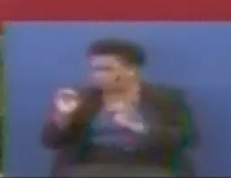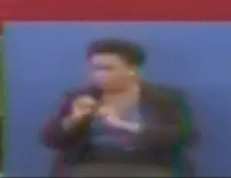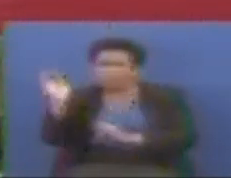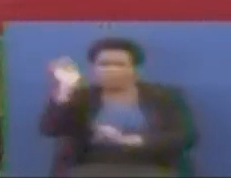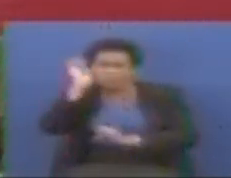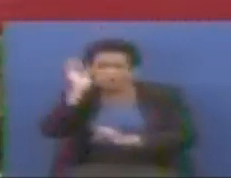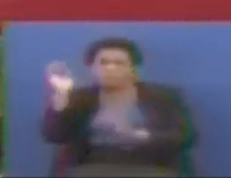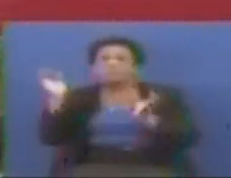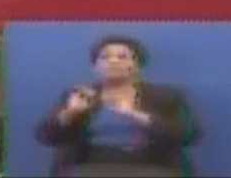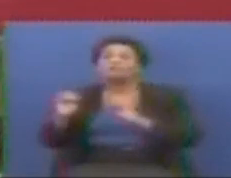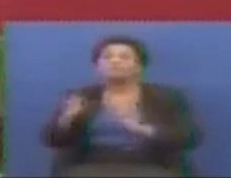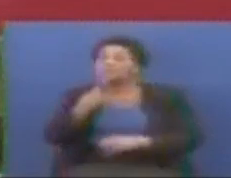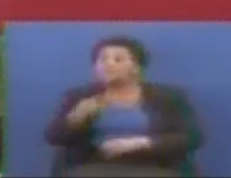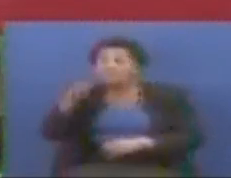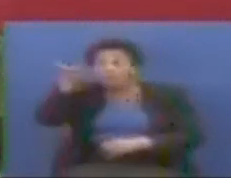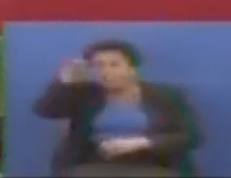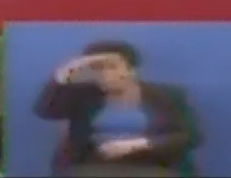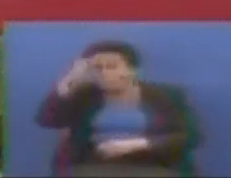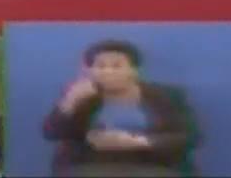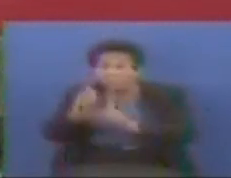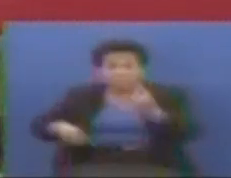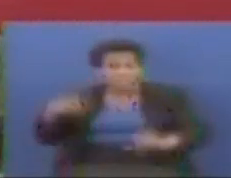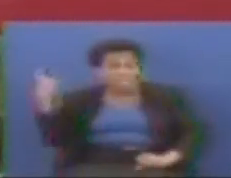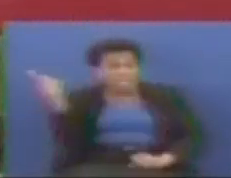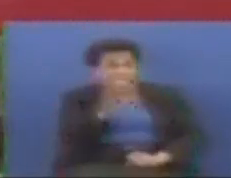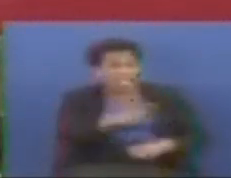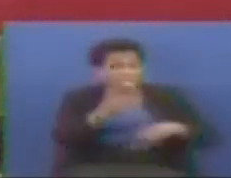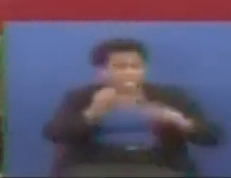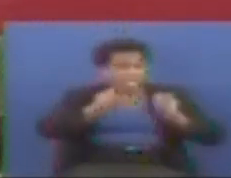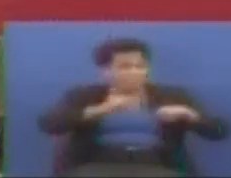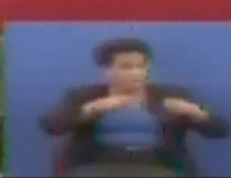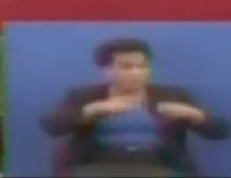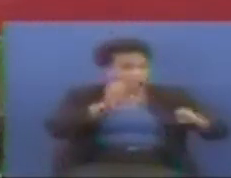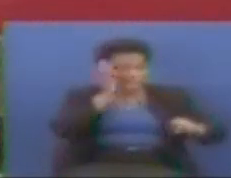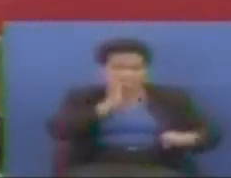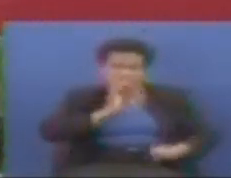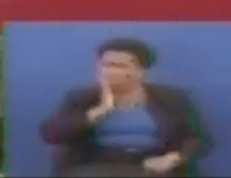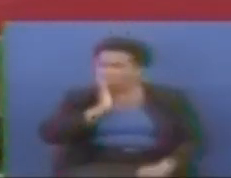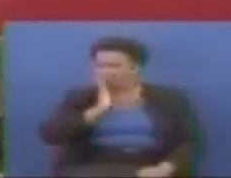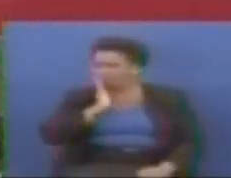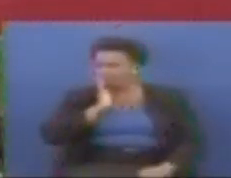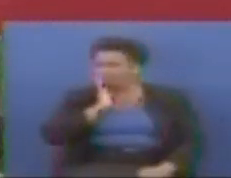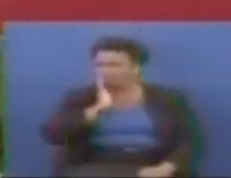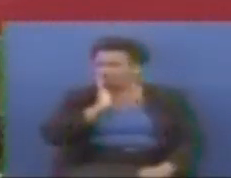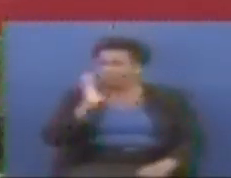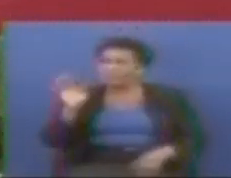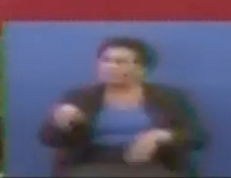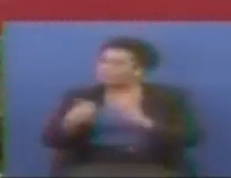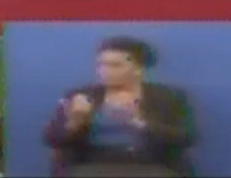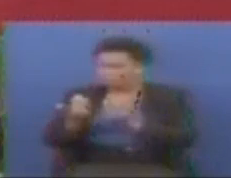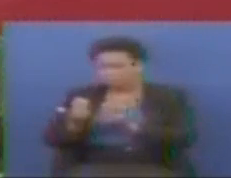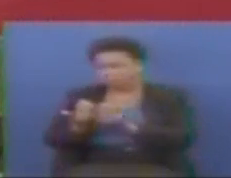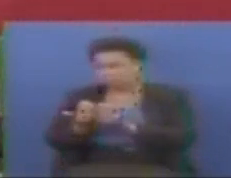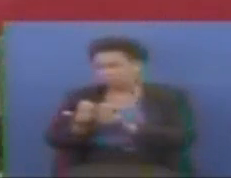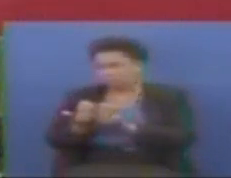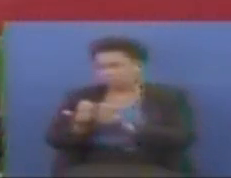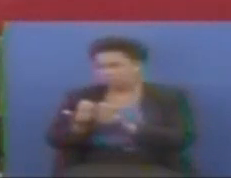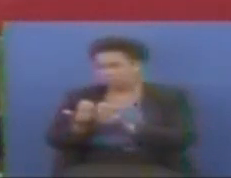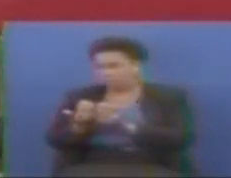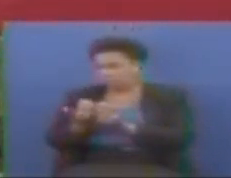wale vijana wanadondoka chini wanaumia. Nini tamko la serikali kuhusu swala hili, kwa sababu nia ni kuzuia ajali?